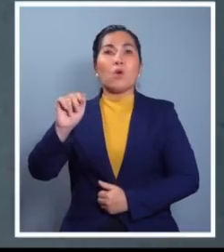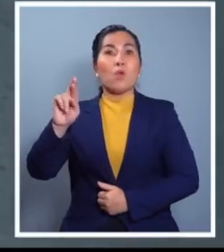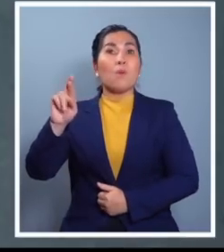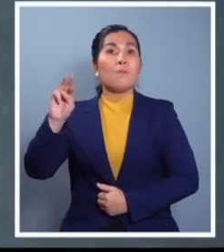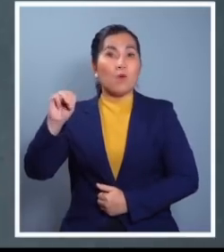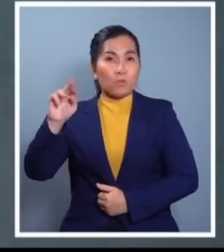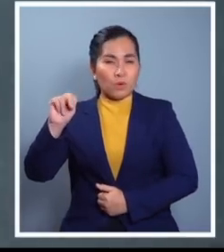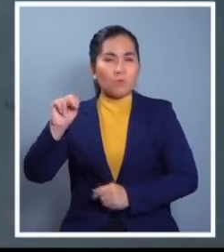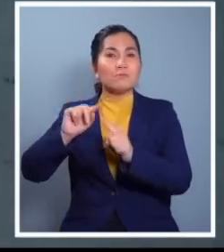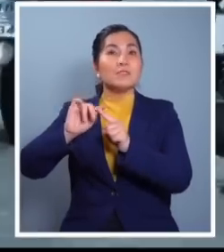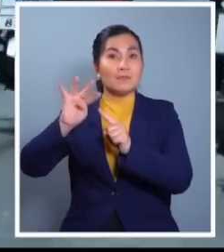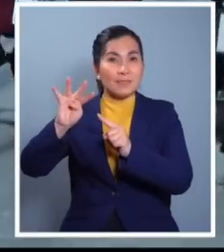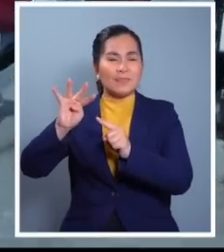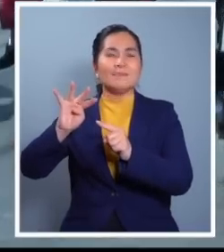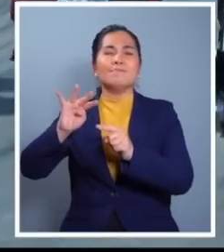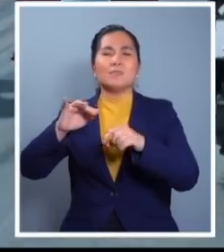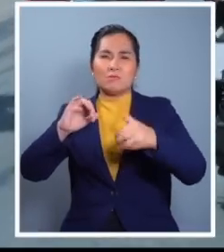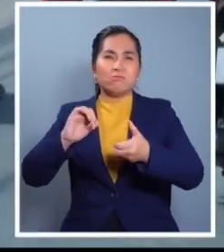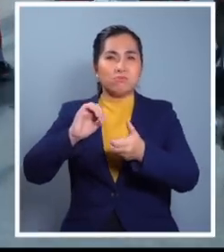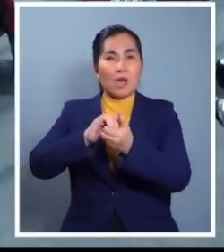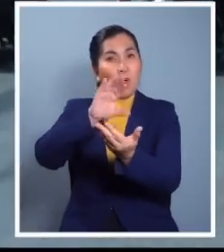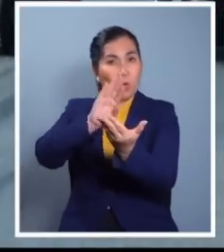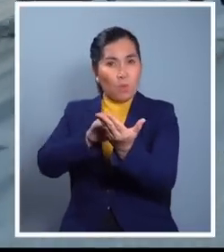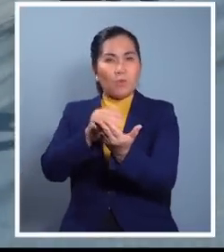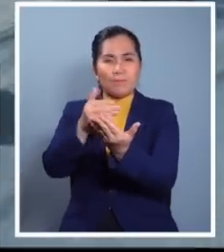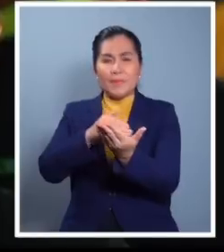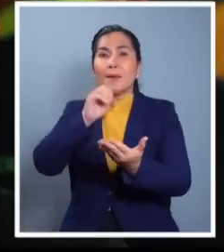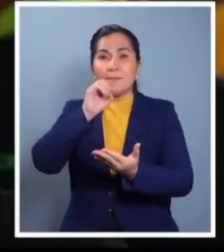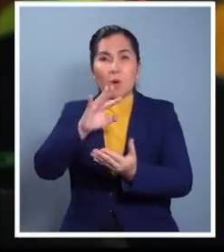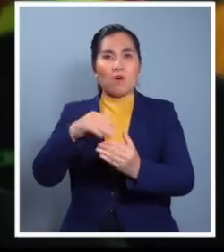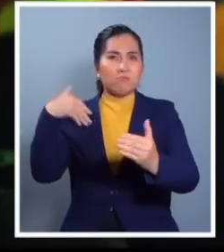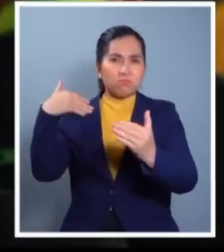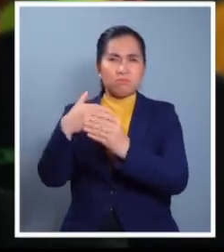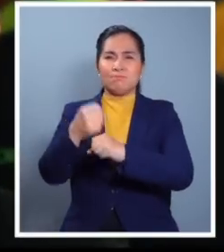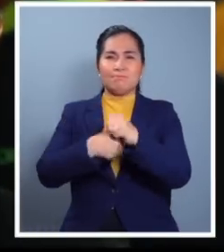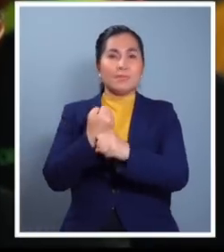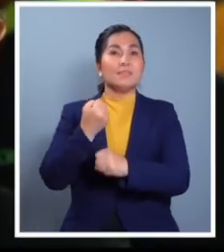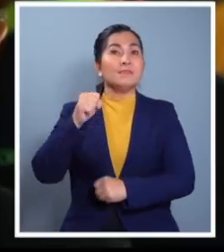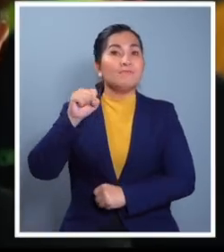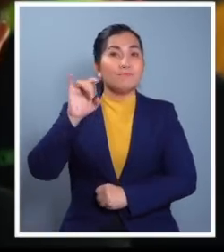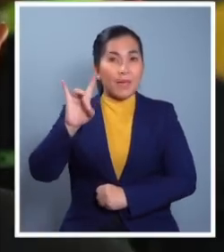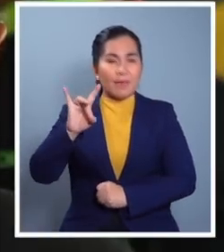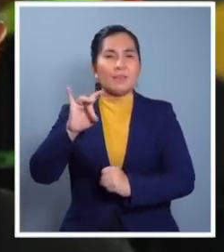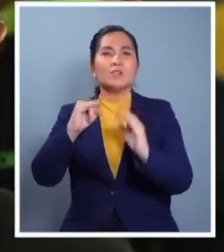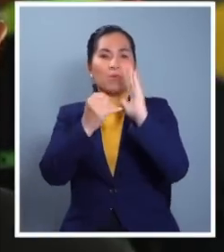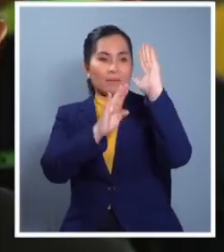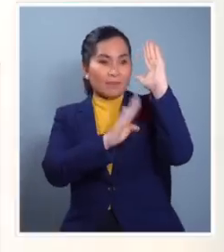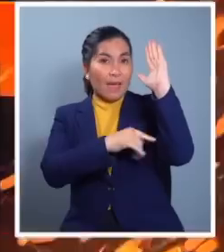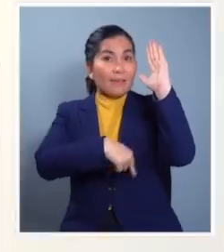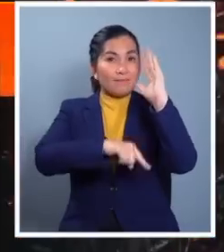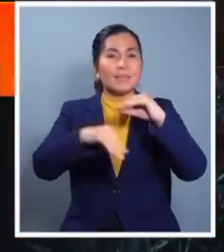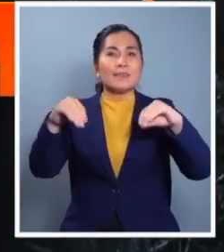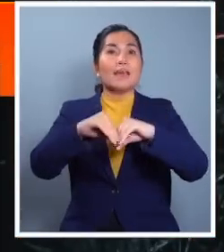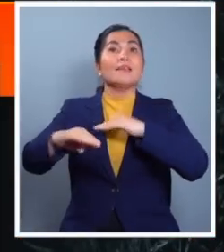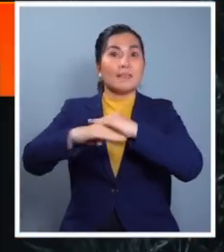อำนวยการรักษาความมั่นคงภายในภาค4ส่วนหน้าระบุว่า18ปีที่ผ่านมาในพื้นที่จังหวัดชายแดนภาคใ